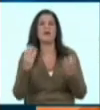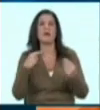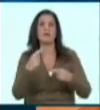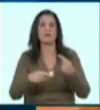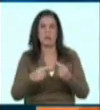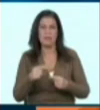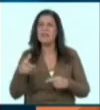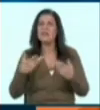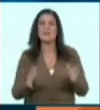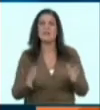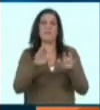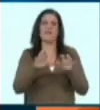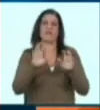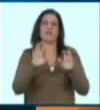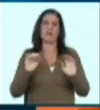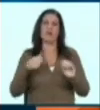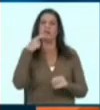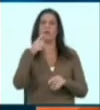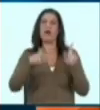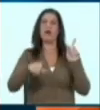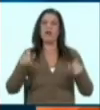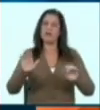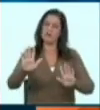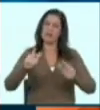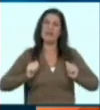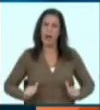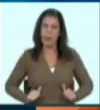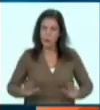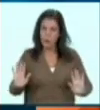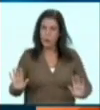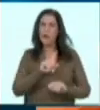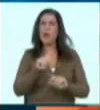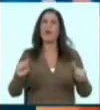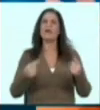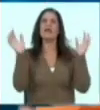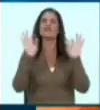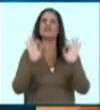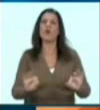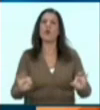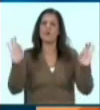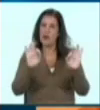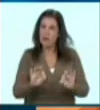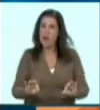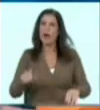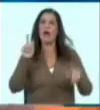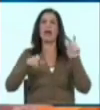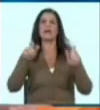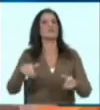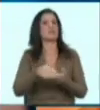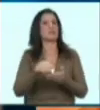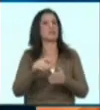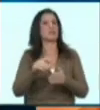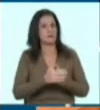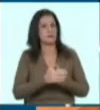באמת שאנשים יירגעו. לא יקרה טוב. שום דבר. אני שמחתי ששתיתי קפה היום בשבת בזה. ימשיכו לחיות. אולי אחד מכוסות הקפה